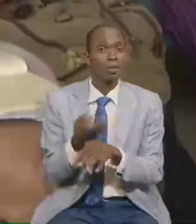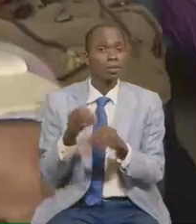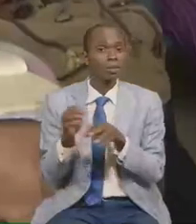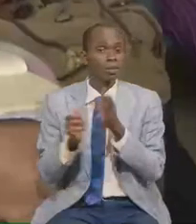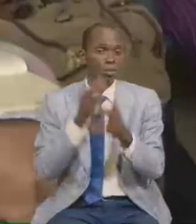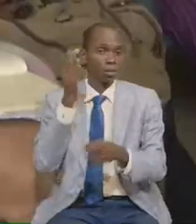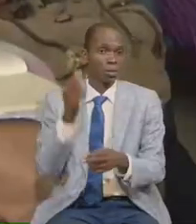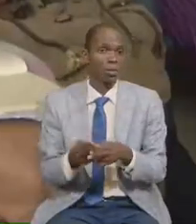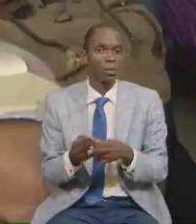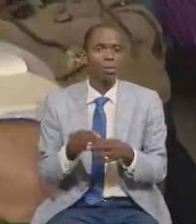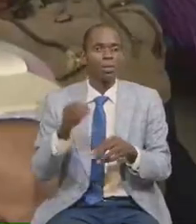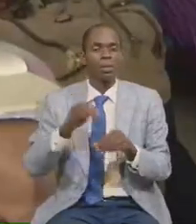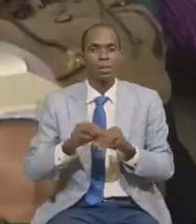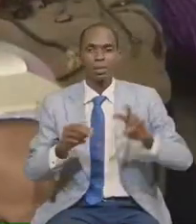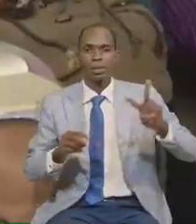Thessaloniciens chapitre 3,